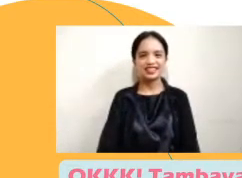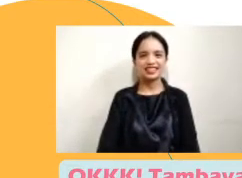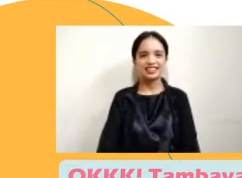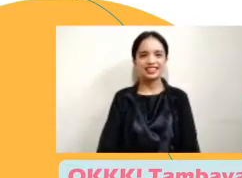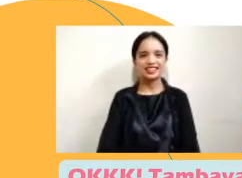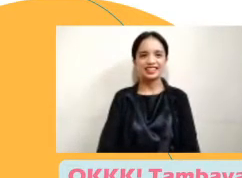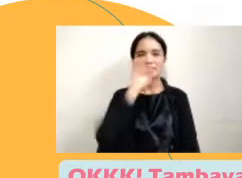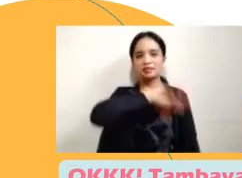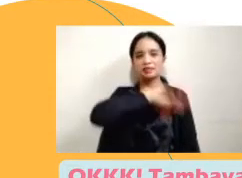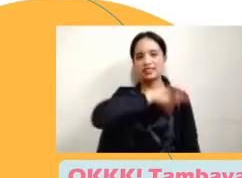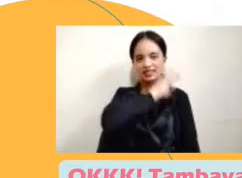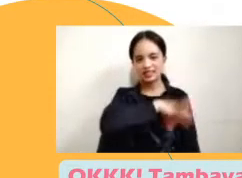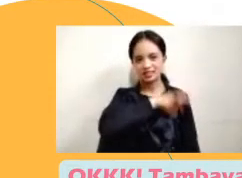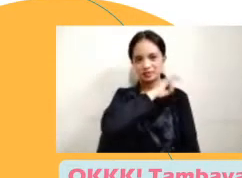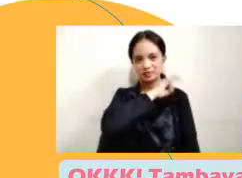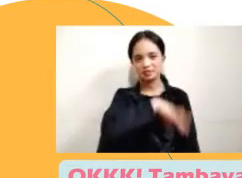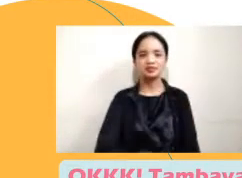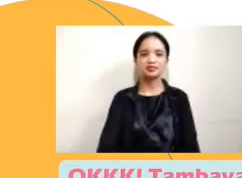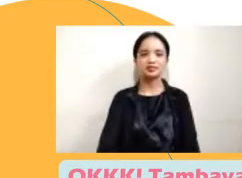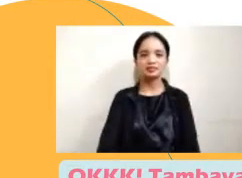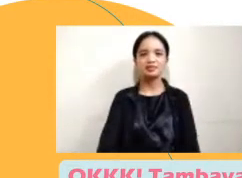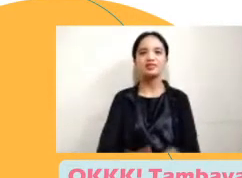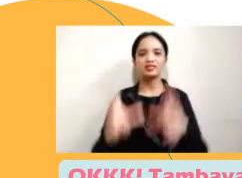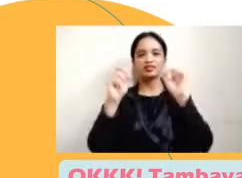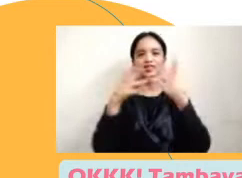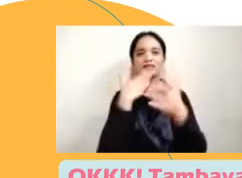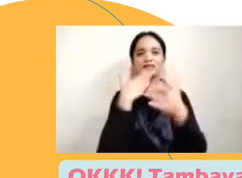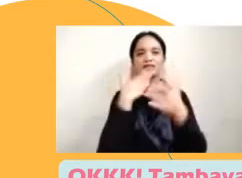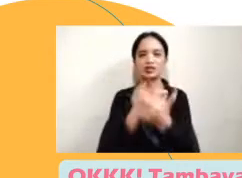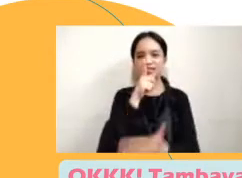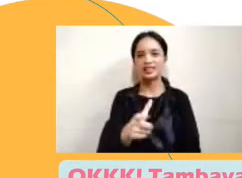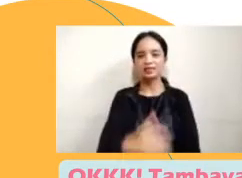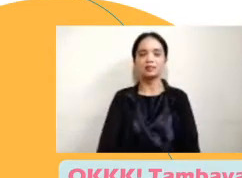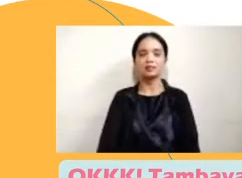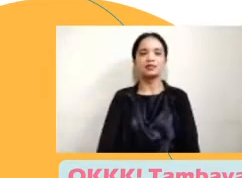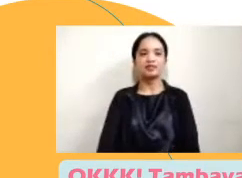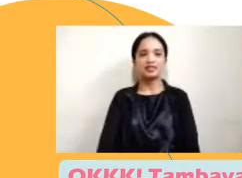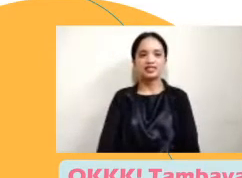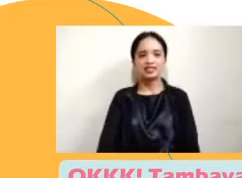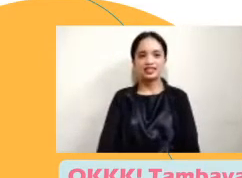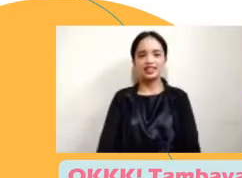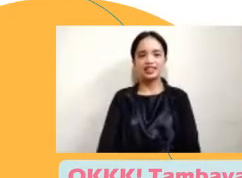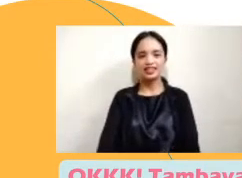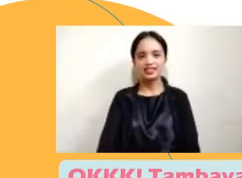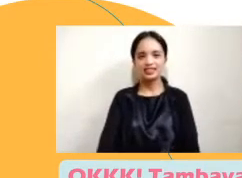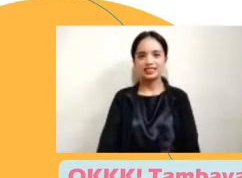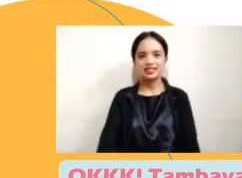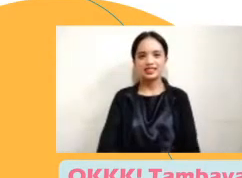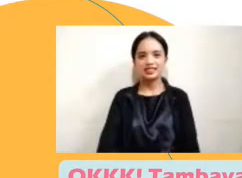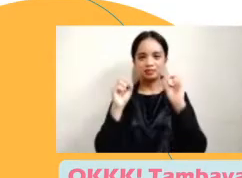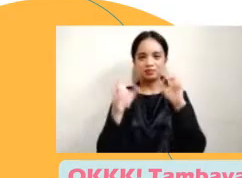Kapakipakinabang. Kapakipakinabang. Okay, good luck, no? Uy, ayan, sinigang. Ay, ang sarap.